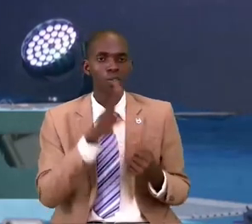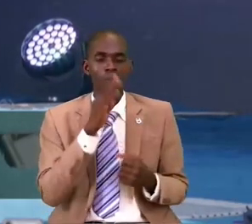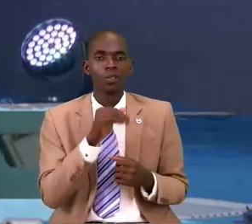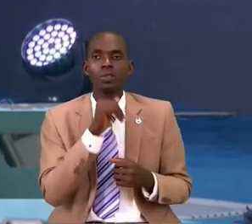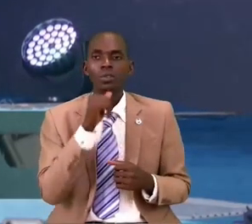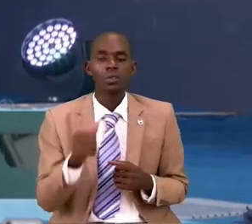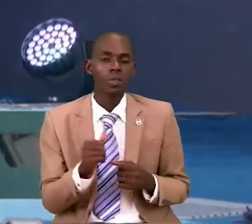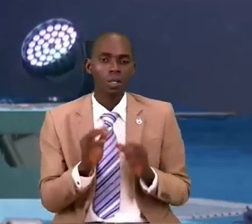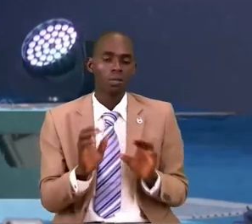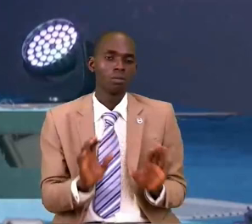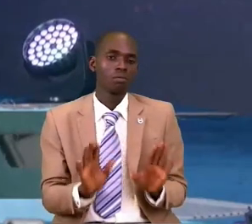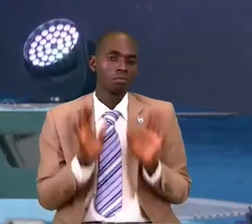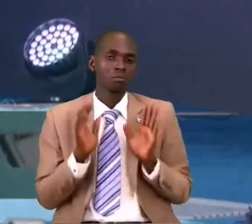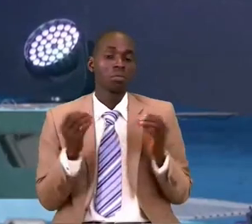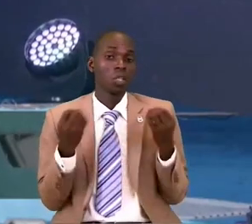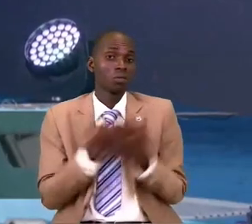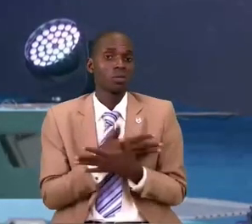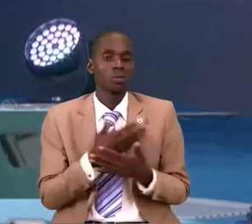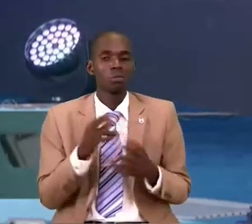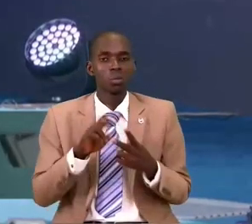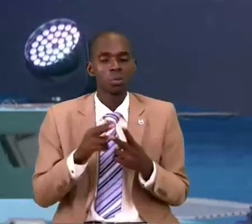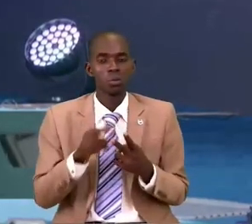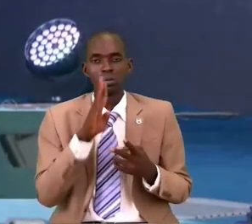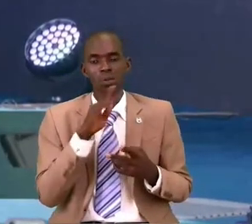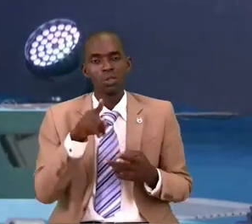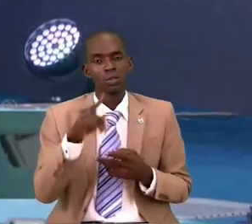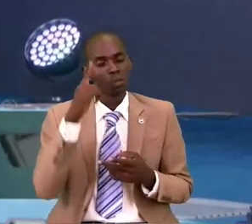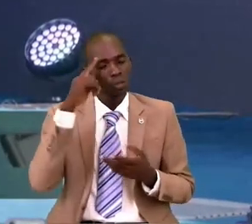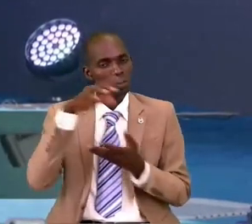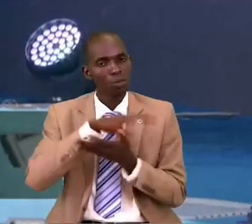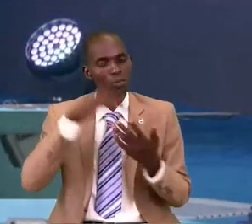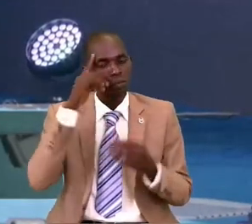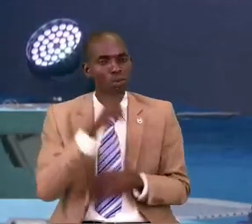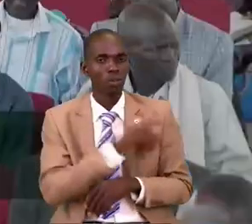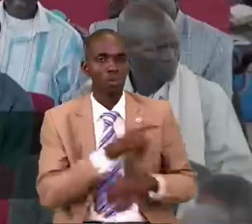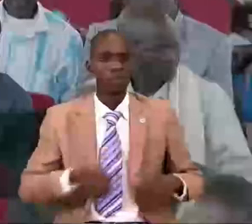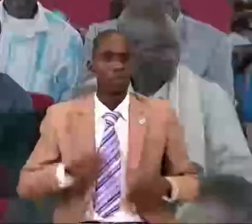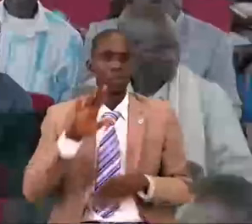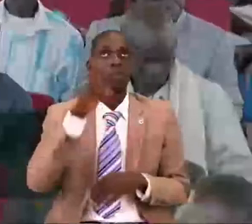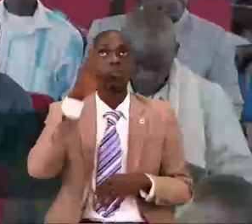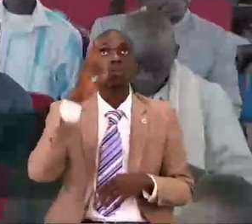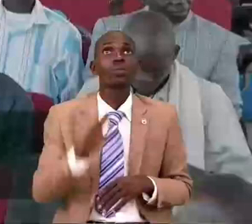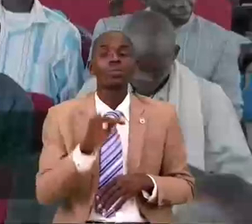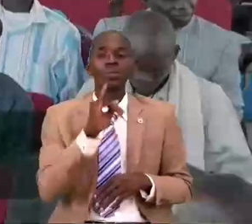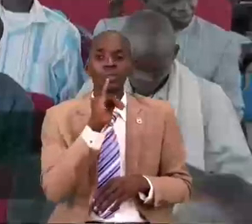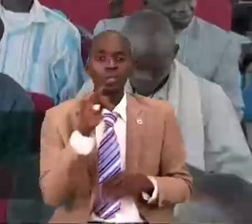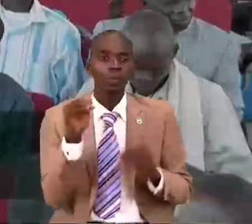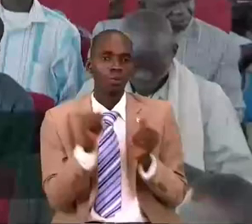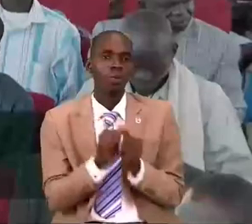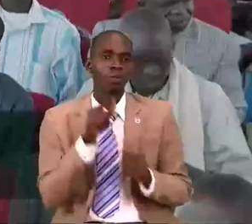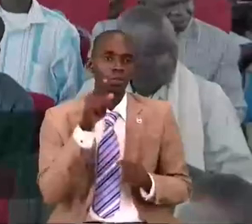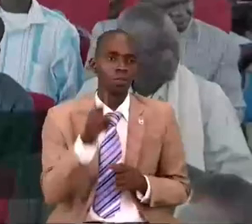Dieu, est avec toi dans tout ce que tu entreprendras.